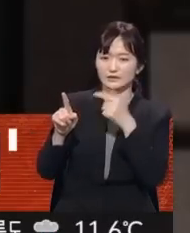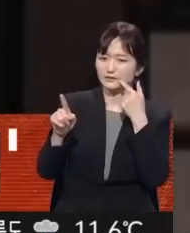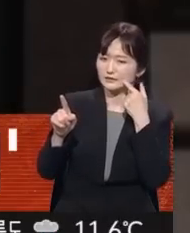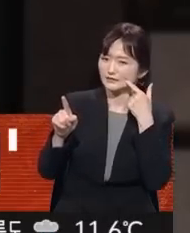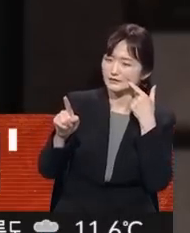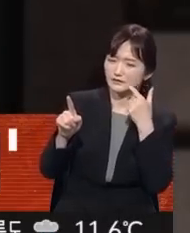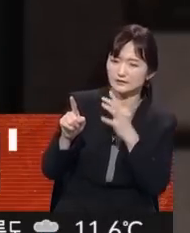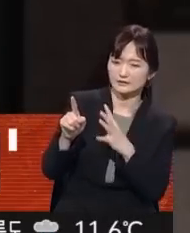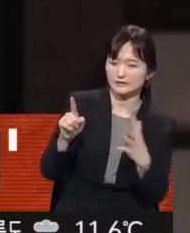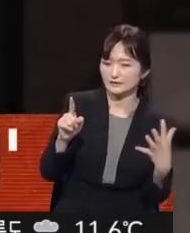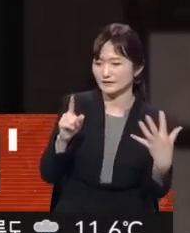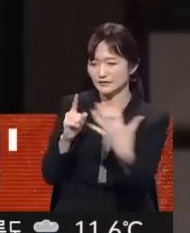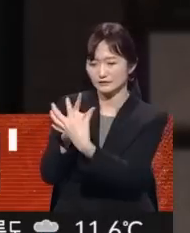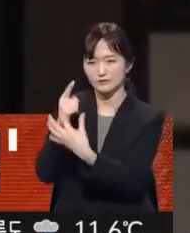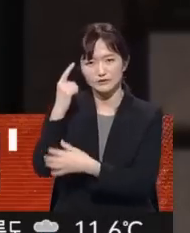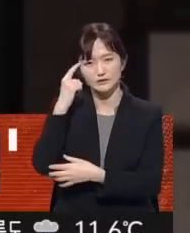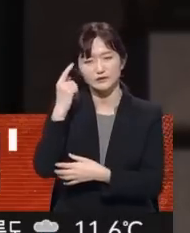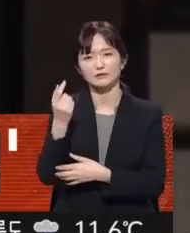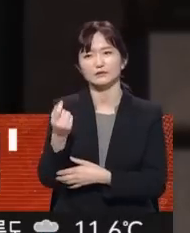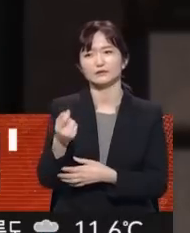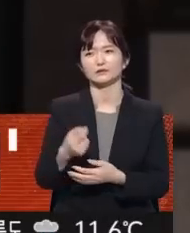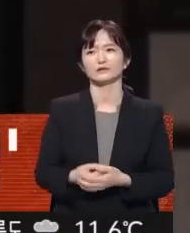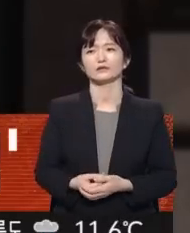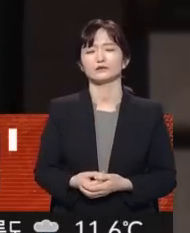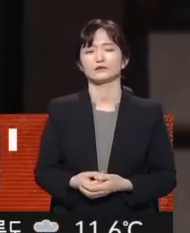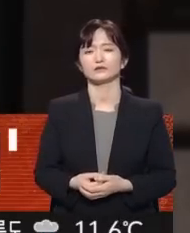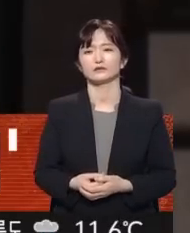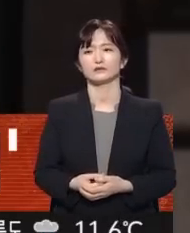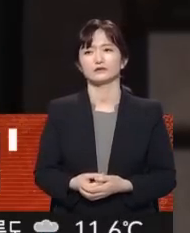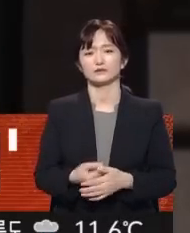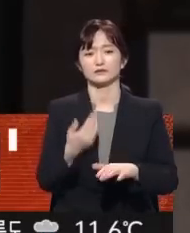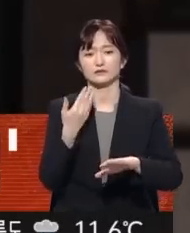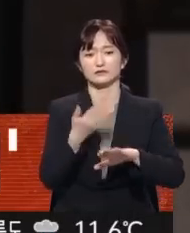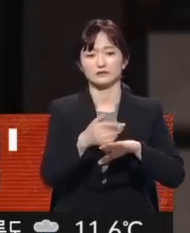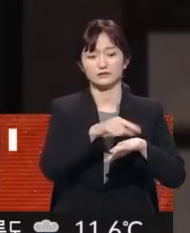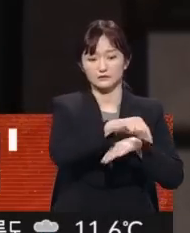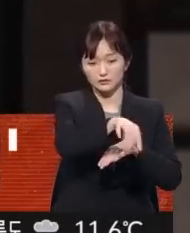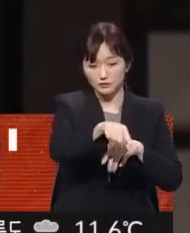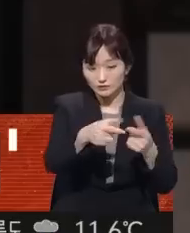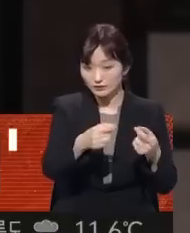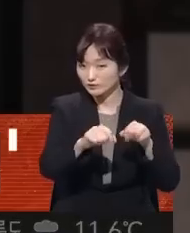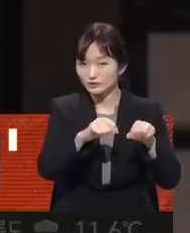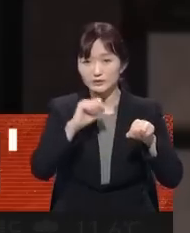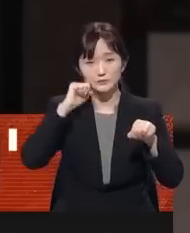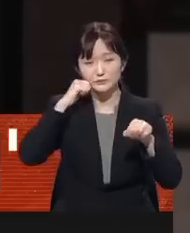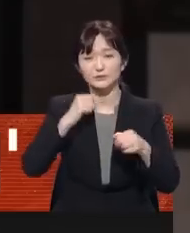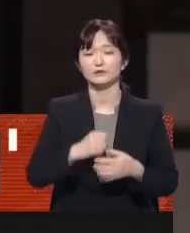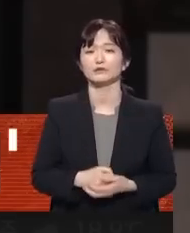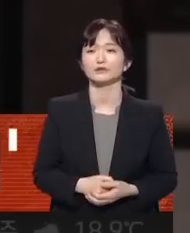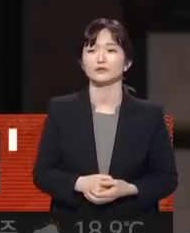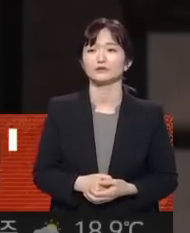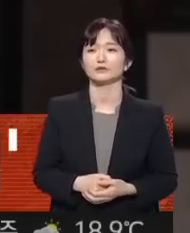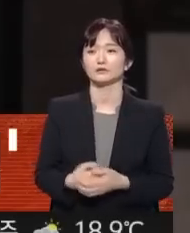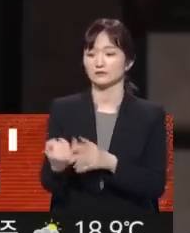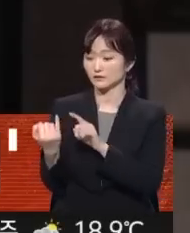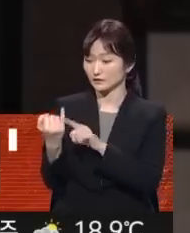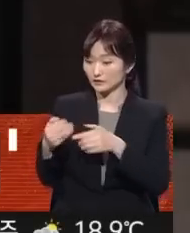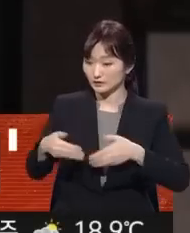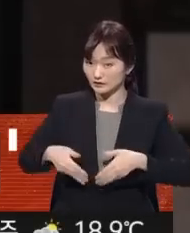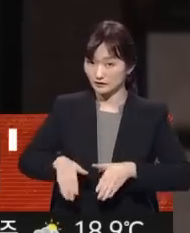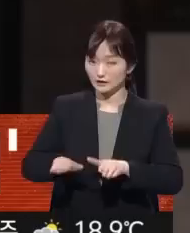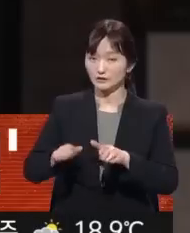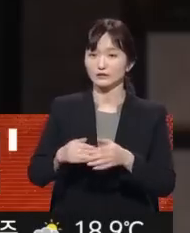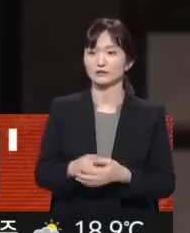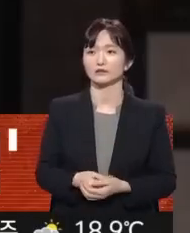나는데요 일단 다른 지역에 있는 사람들은 저런 행동을 갖다가 하기가 어렵습니다 왜냐하면 아까 말씀하신 대로이 아이가 태어나 가지고